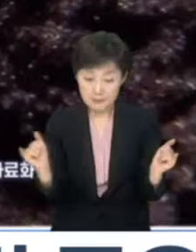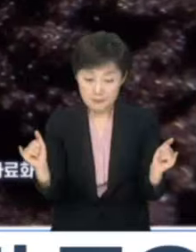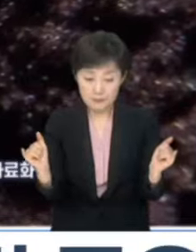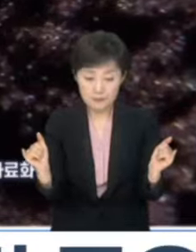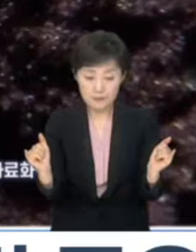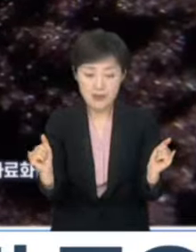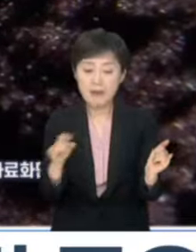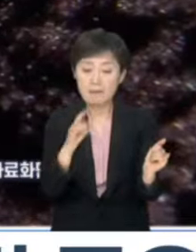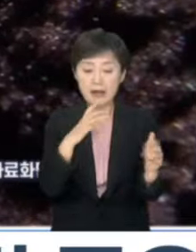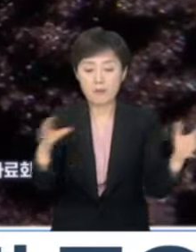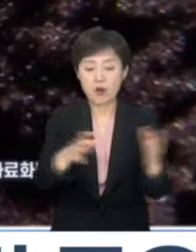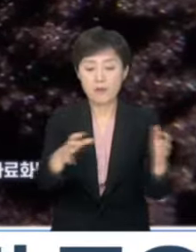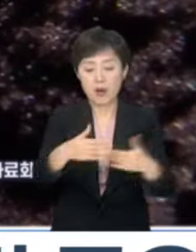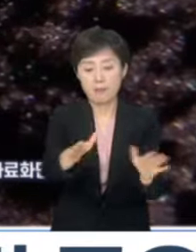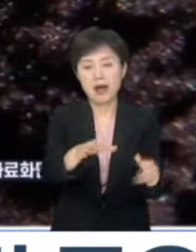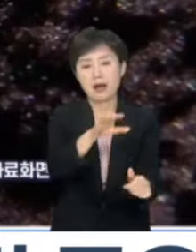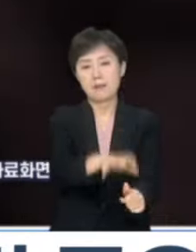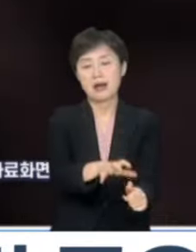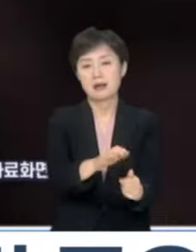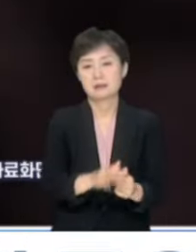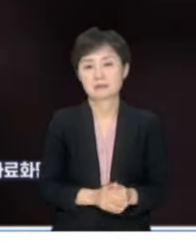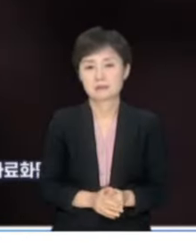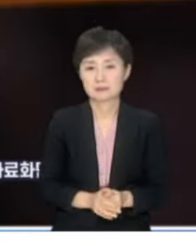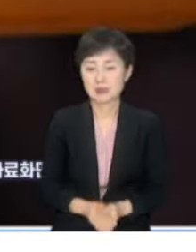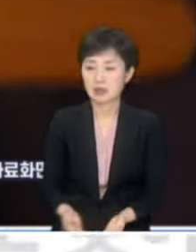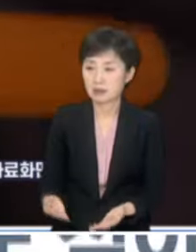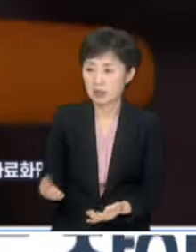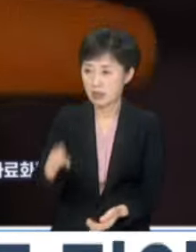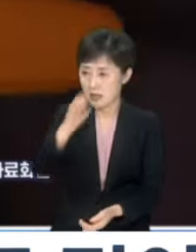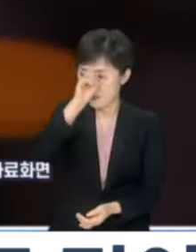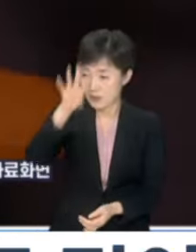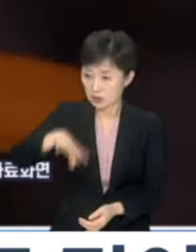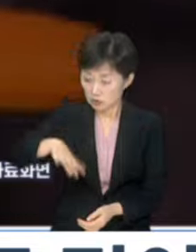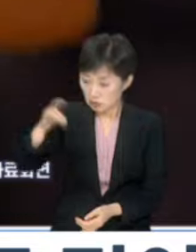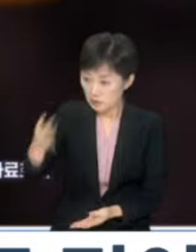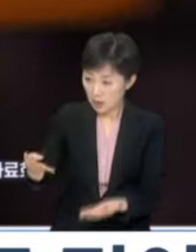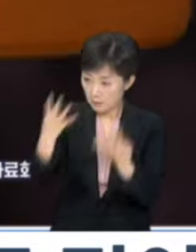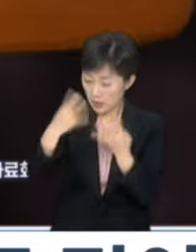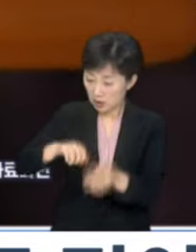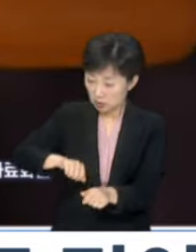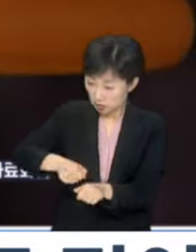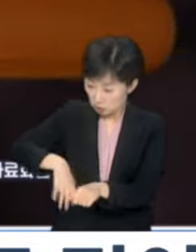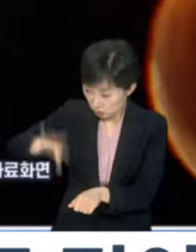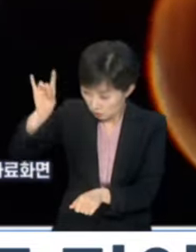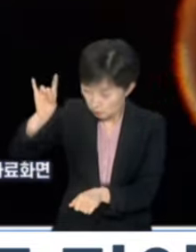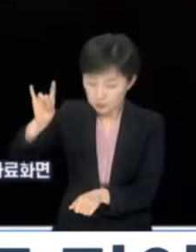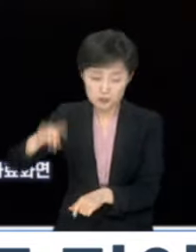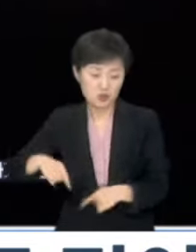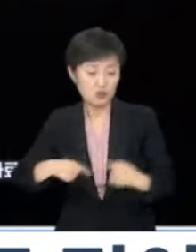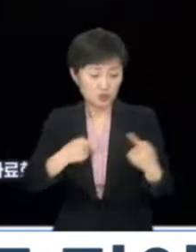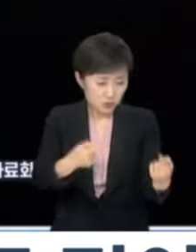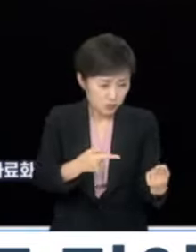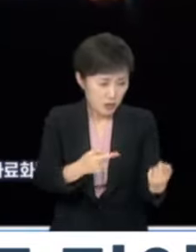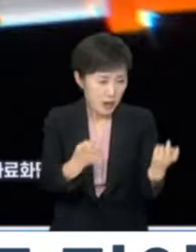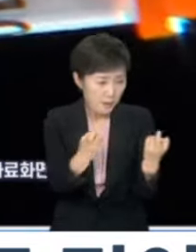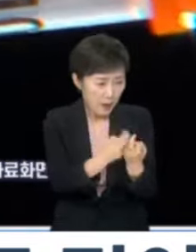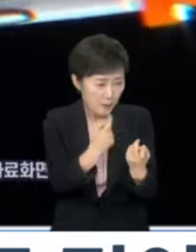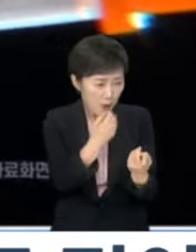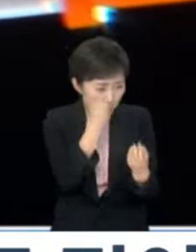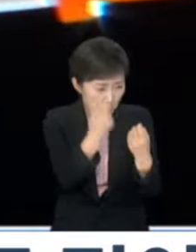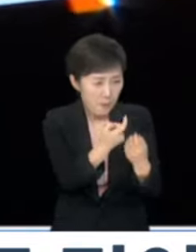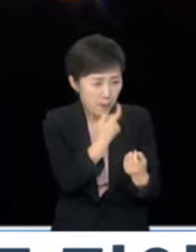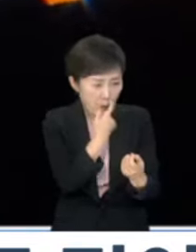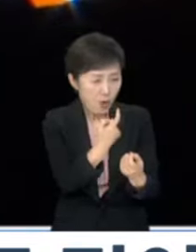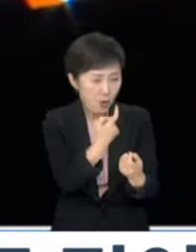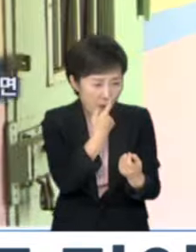경우는 네. 들어가서 사실은 더 많은 잘못된 이제 지식이라든가 어떤 것들을 배워서 나오는 경우가 허다합니다. 그리고